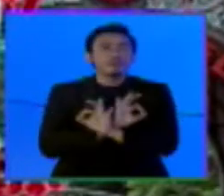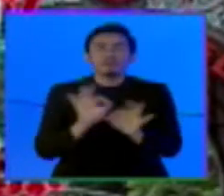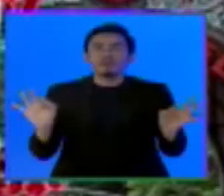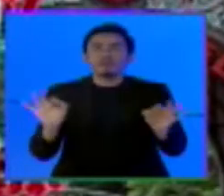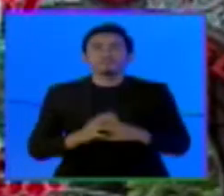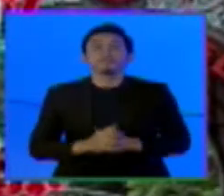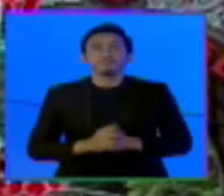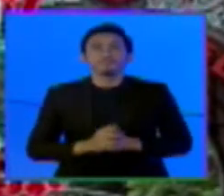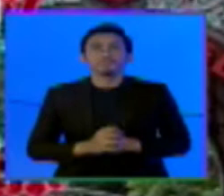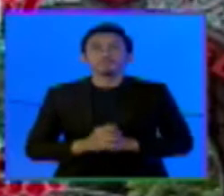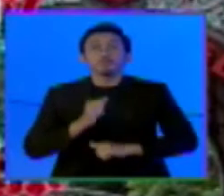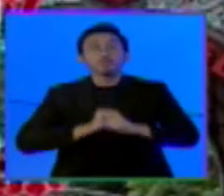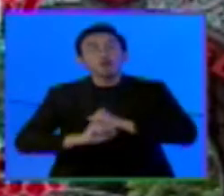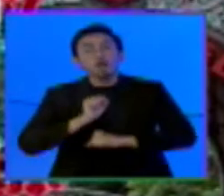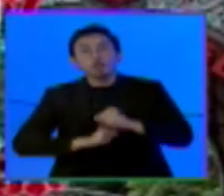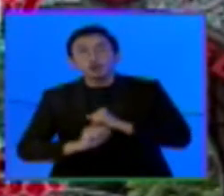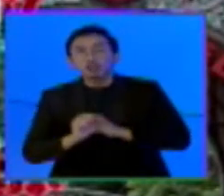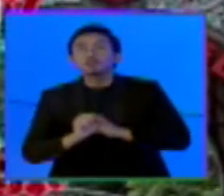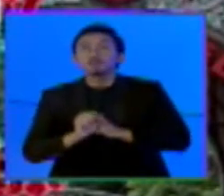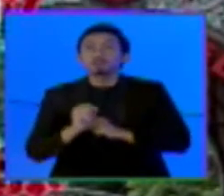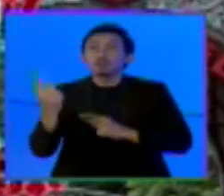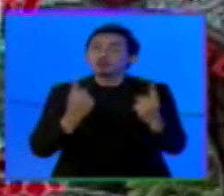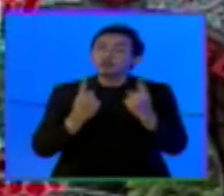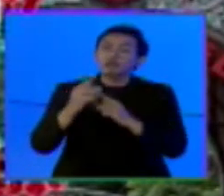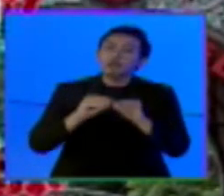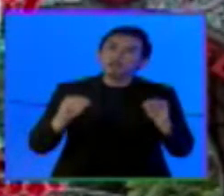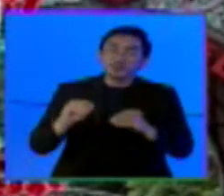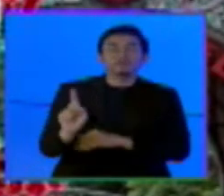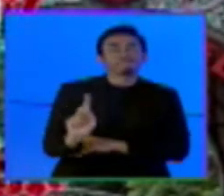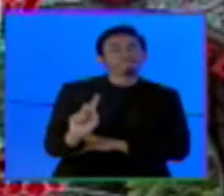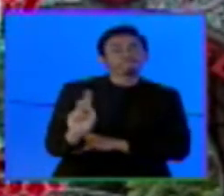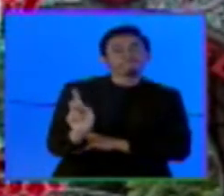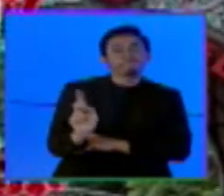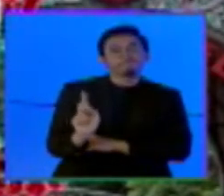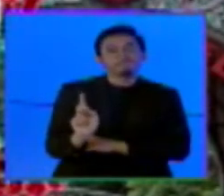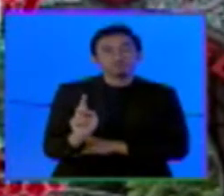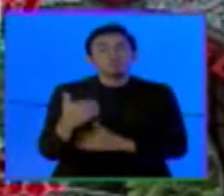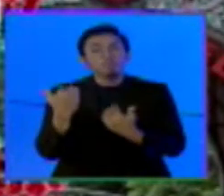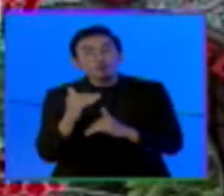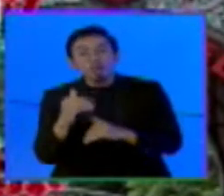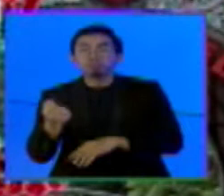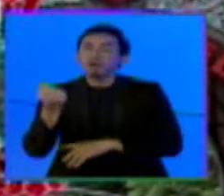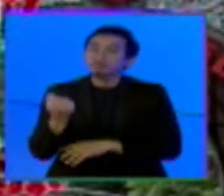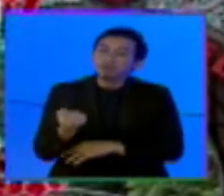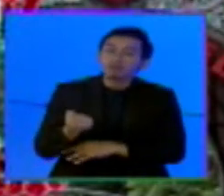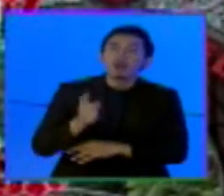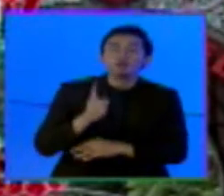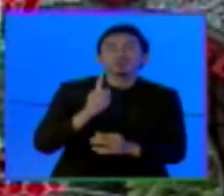Kegiatan dan penerimaan kunjungan kerja dibatalkan. Mal dan pasar wajib sediakan tempat cuci tangan dan